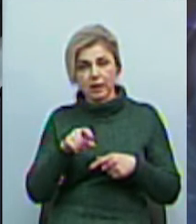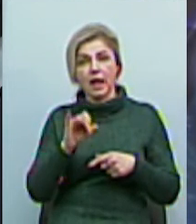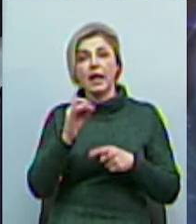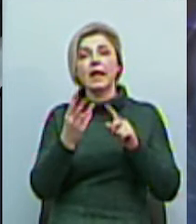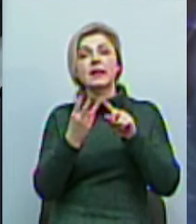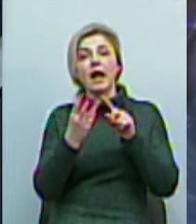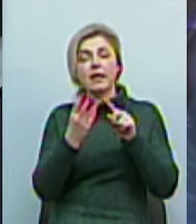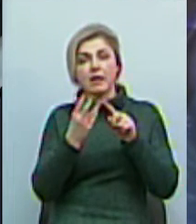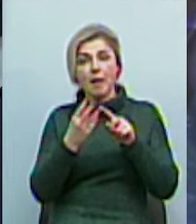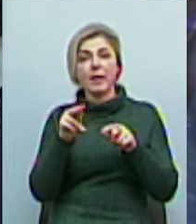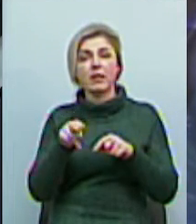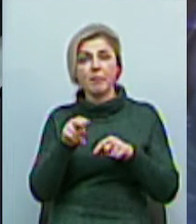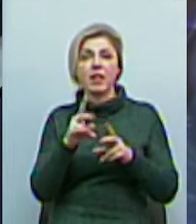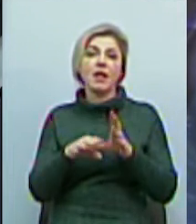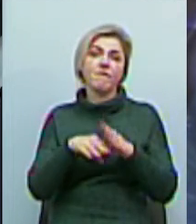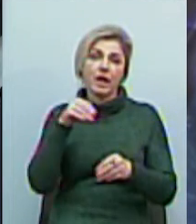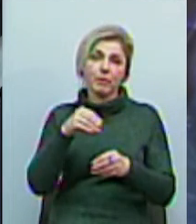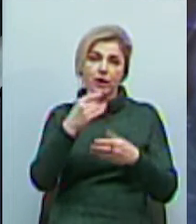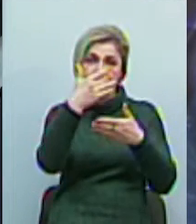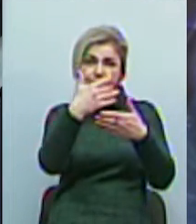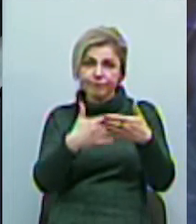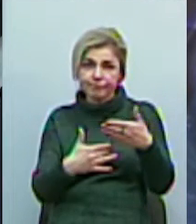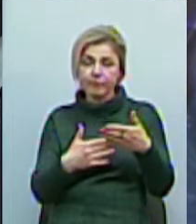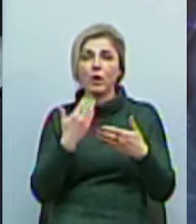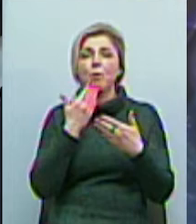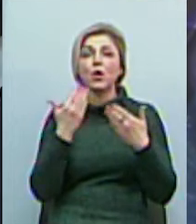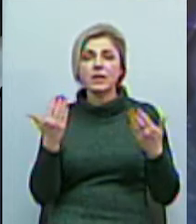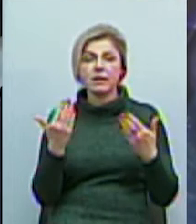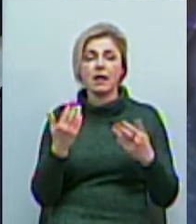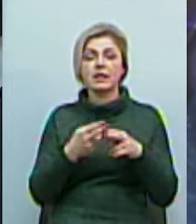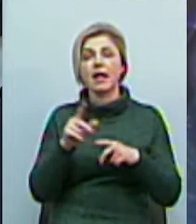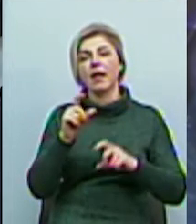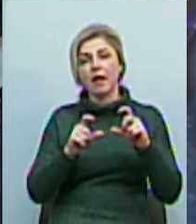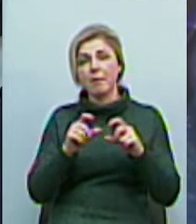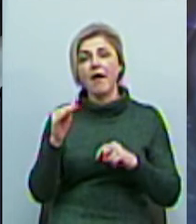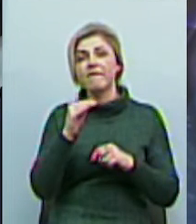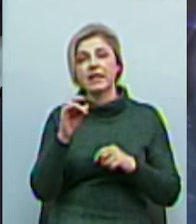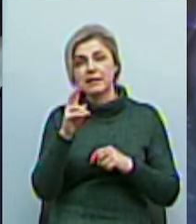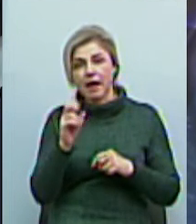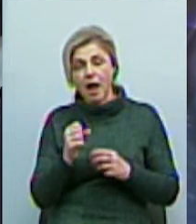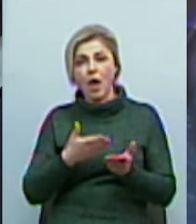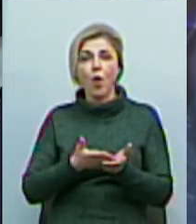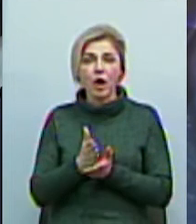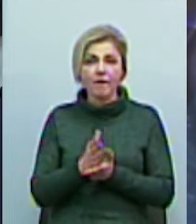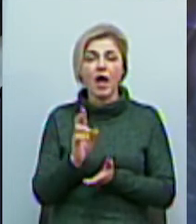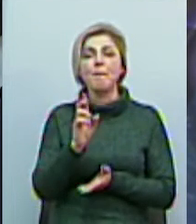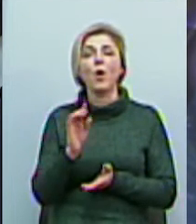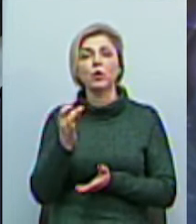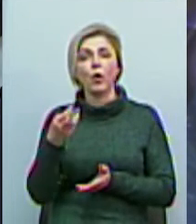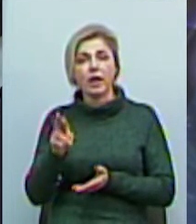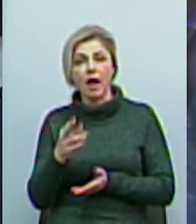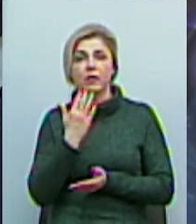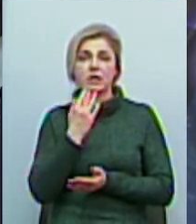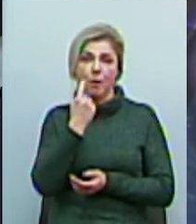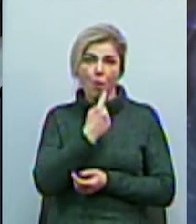предмет на вибір – це з переліку останніх, тобто це хімія, фізика, географія, біологія,